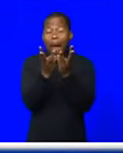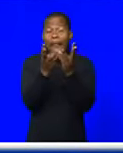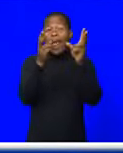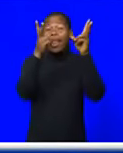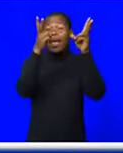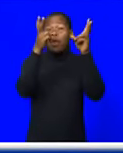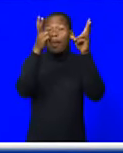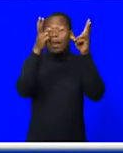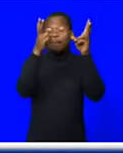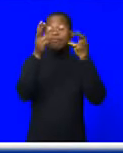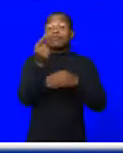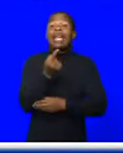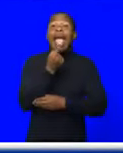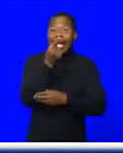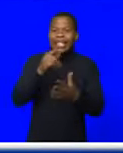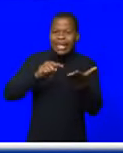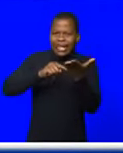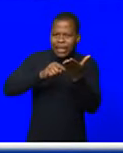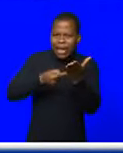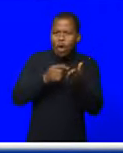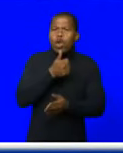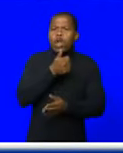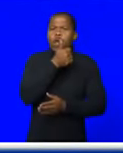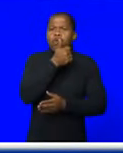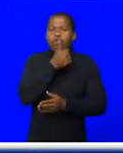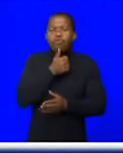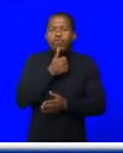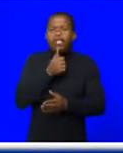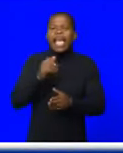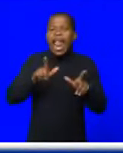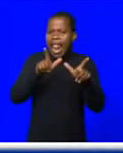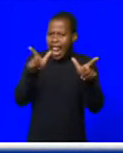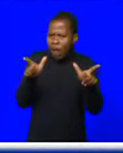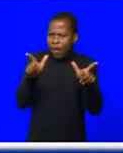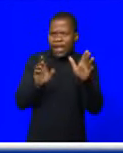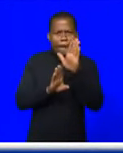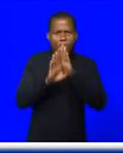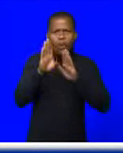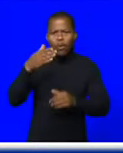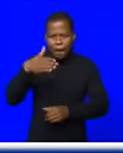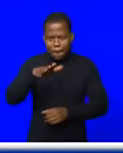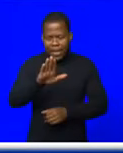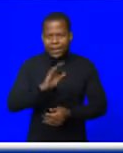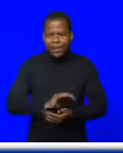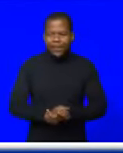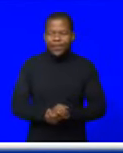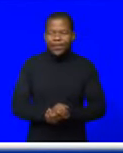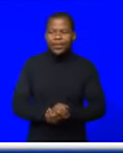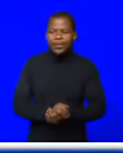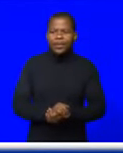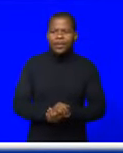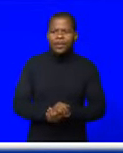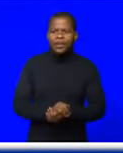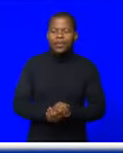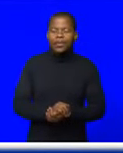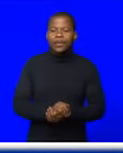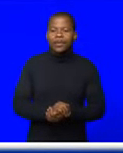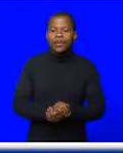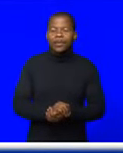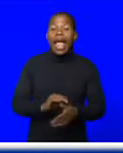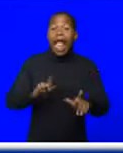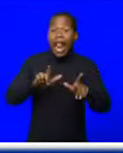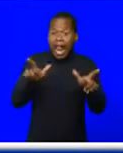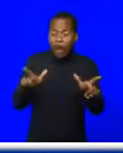Uchwepheshe adingasetshenziswa kanjani kuthuthukisa ilwimi temtabo. Likhuluma emcimbini wegubha lolusuku lowendiwe libandla